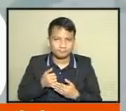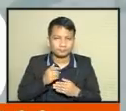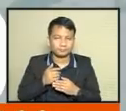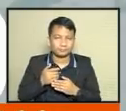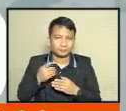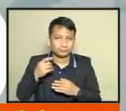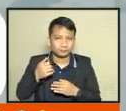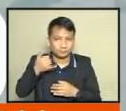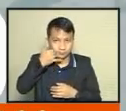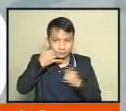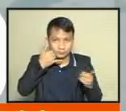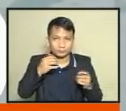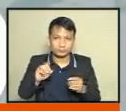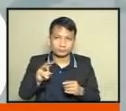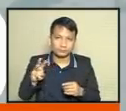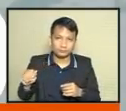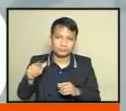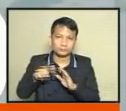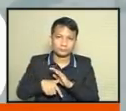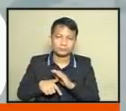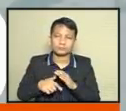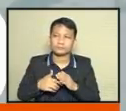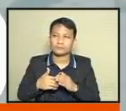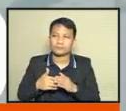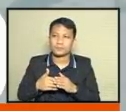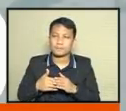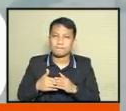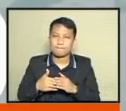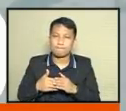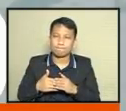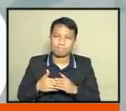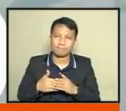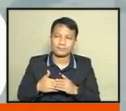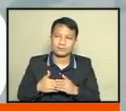yung Polo OWA mamaya na para